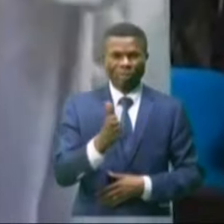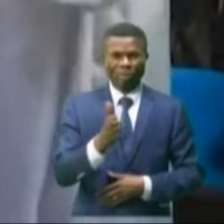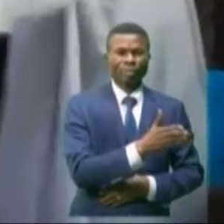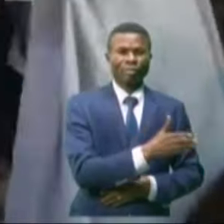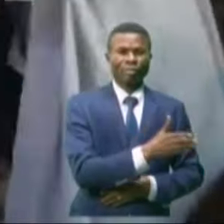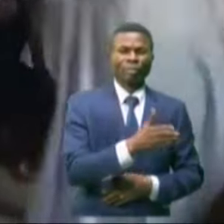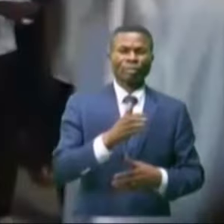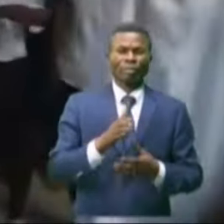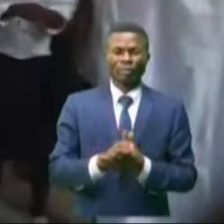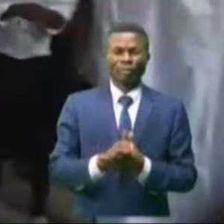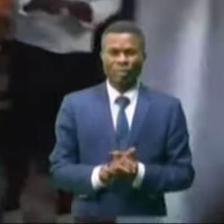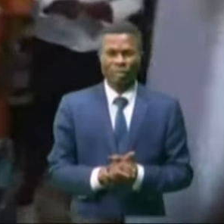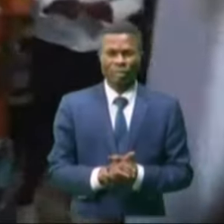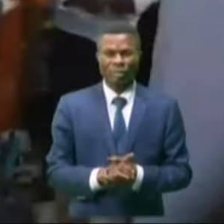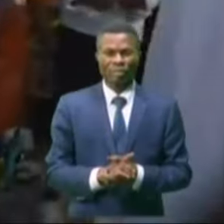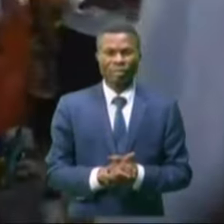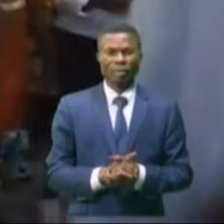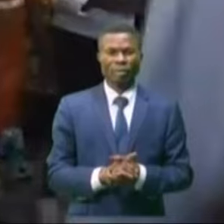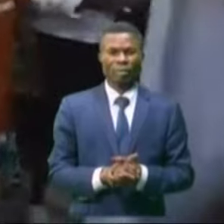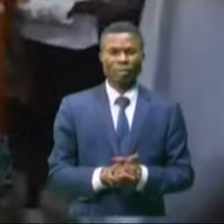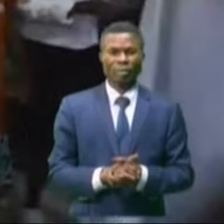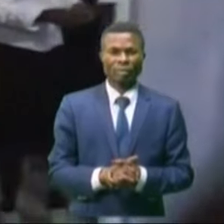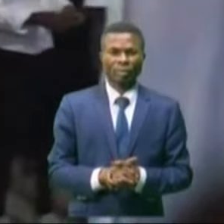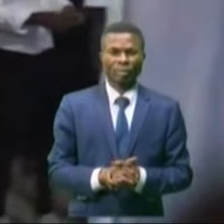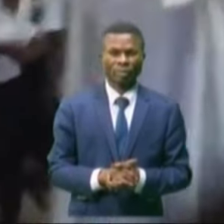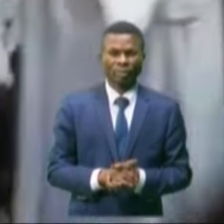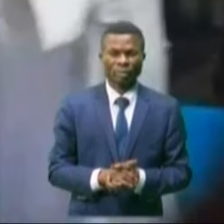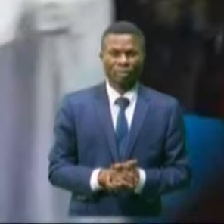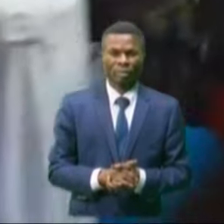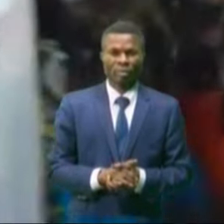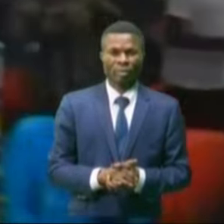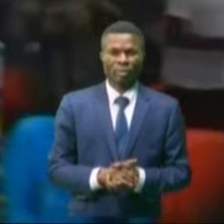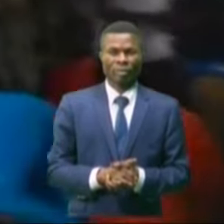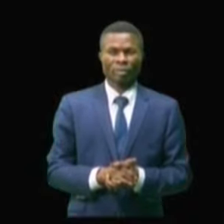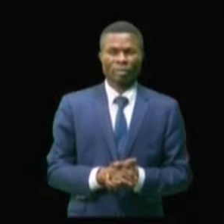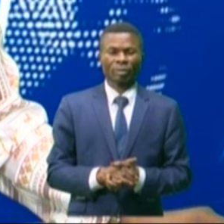l'œuvre commencée par Monseigneur Matondo.